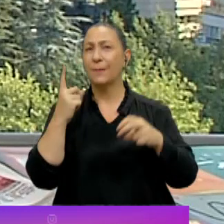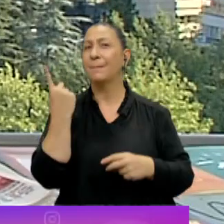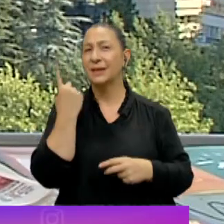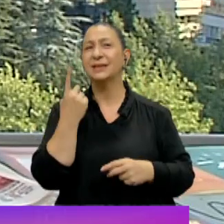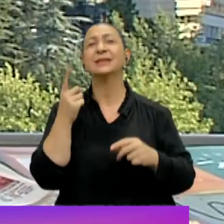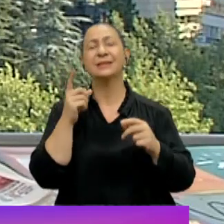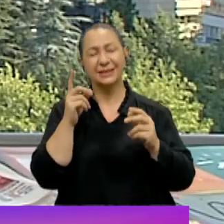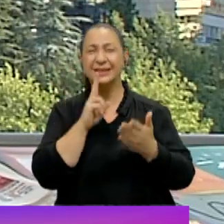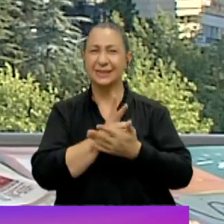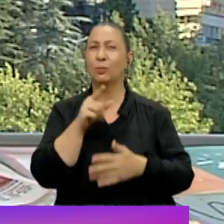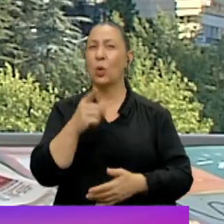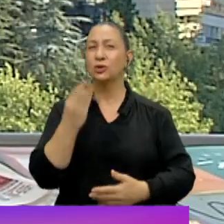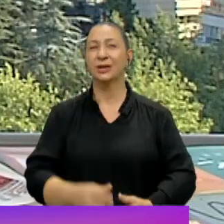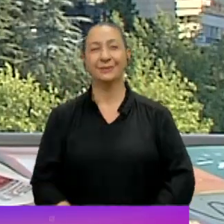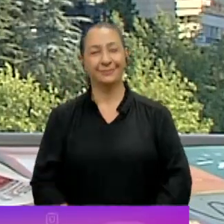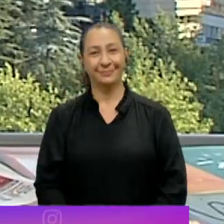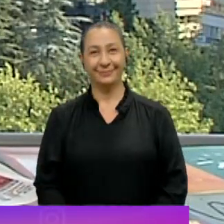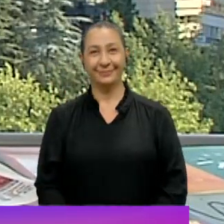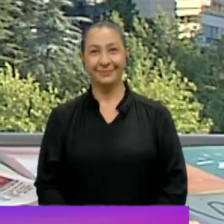tanesi kuşkusuz bu olacak.